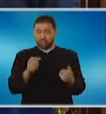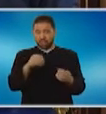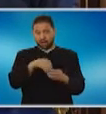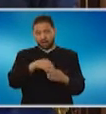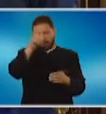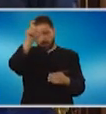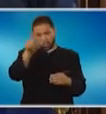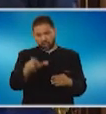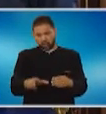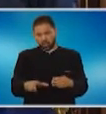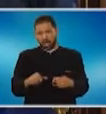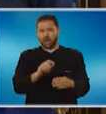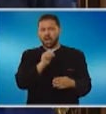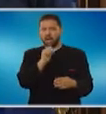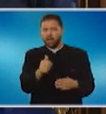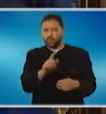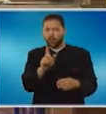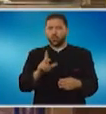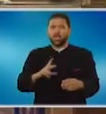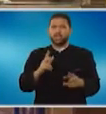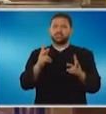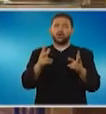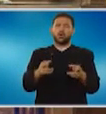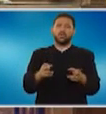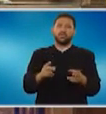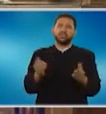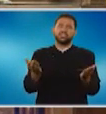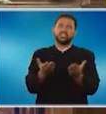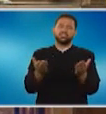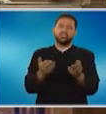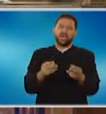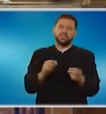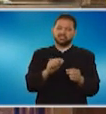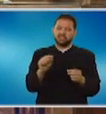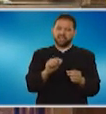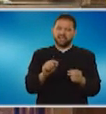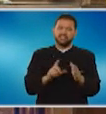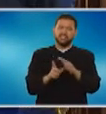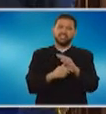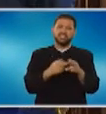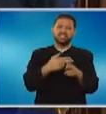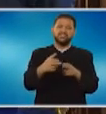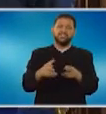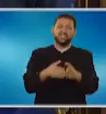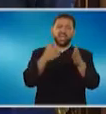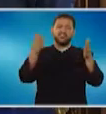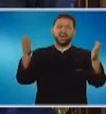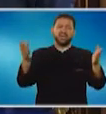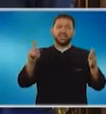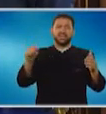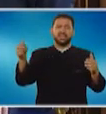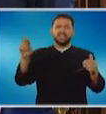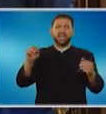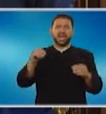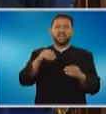să citească, eu știu, textele liturghierului sau ale Sfintei Evanghelii, pericopele evanghelice. Însă,